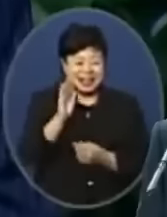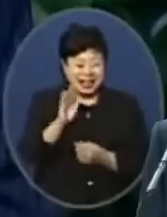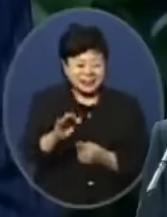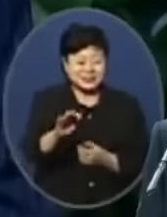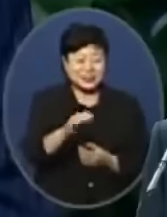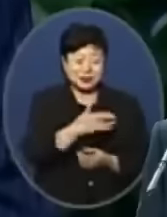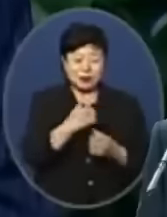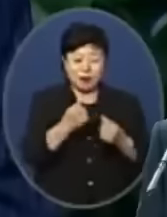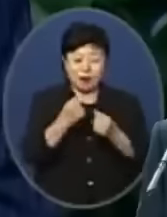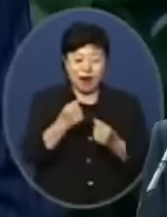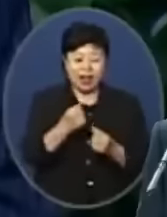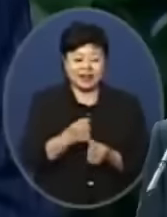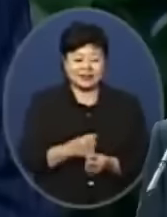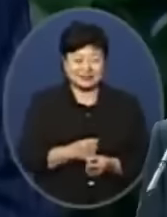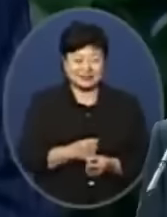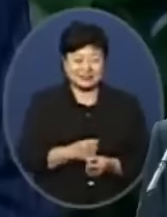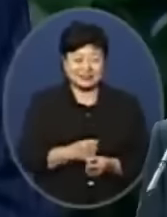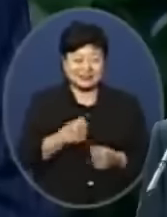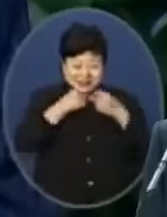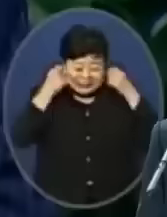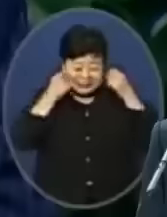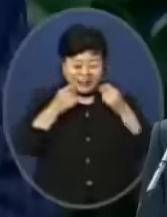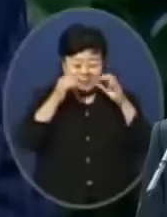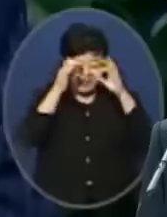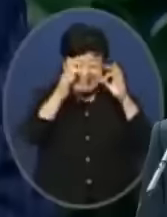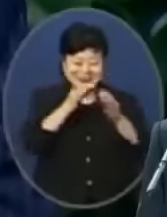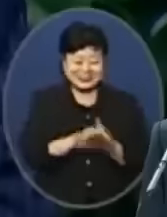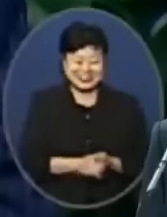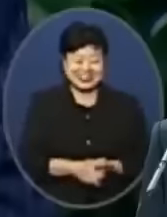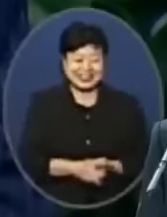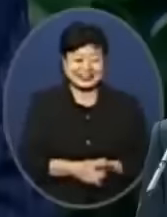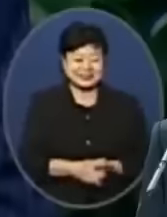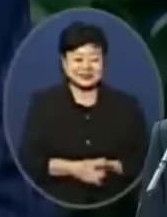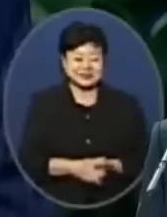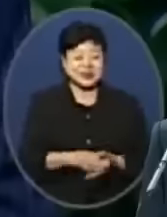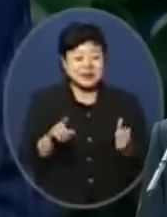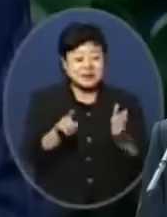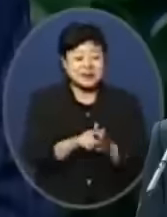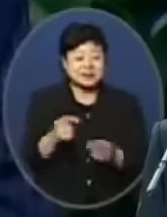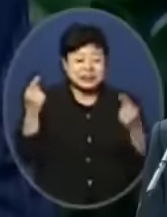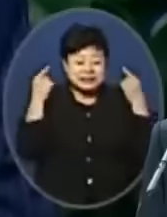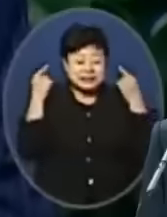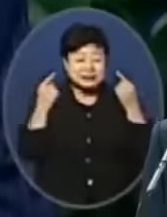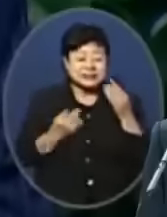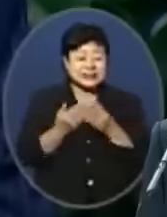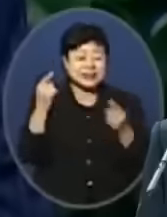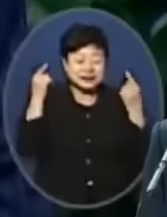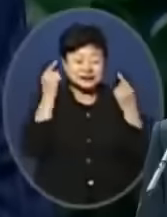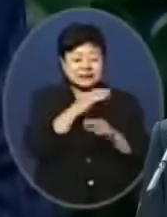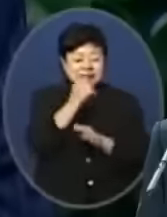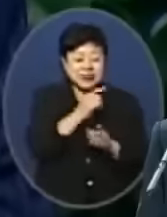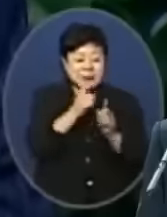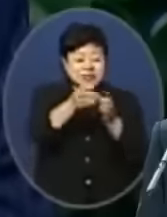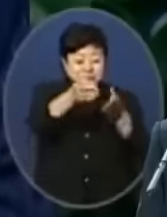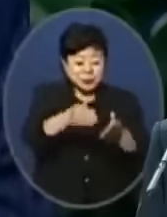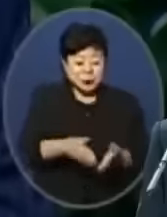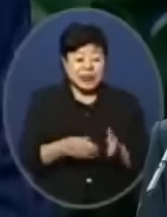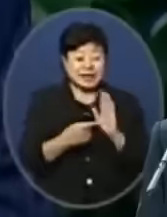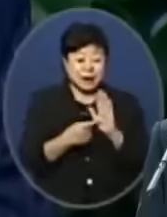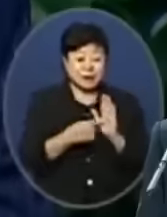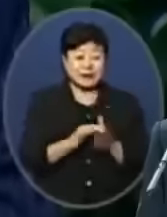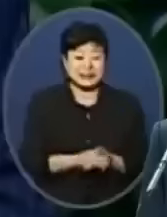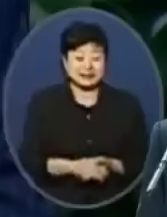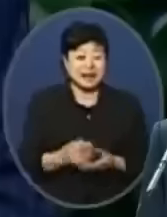나중에는 건강을 얻고 아주 즐거워하는 것을 보았었습니다. 믿음은 들음에서 나며 들음은 그리스도의 말씀으로